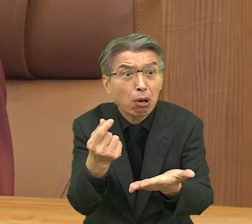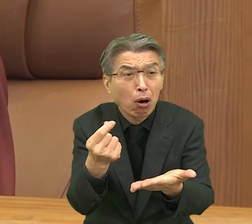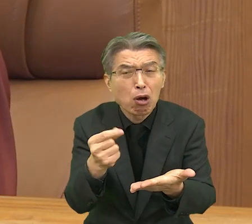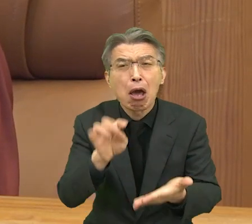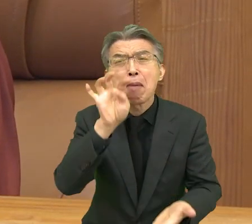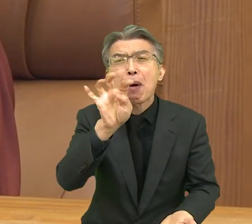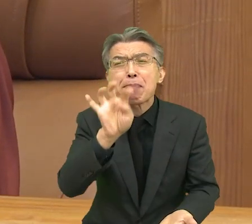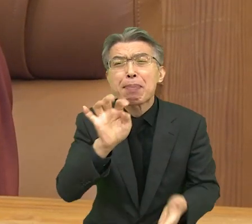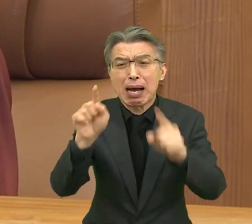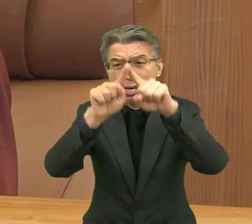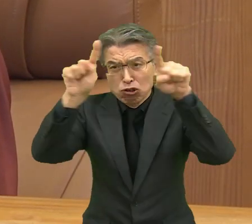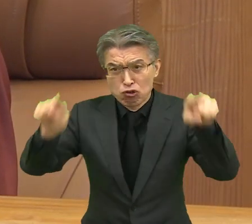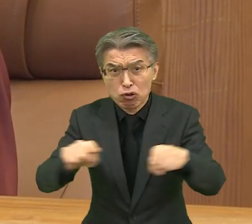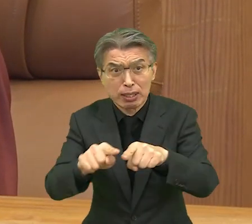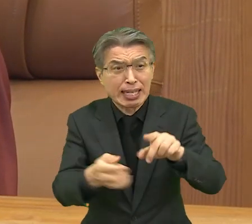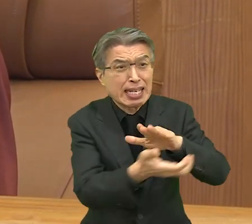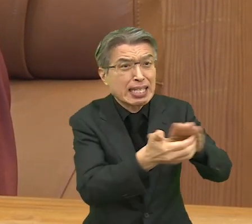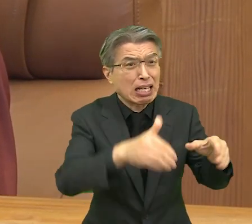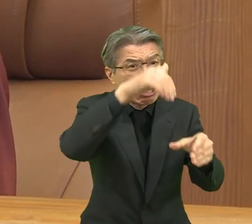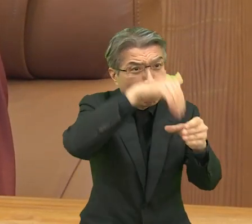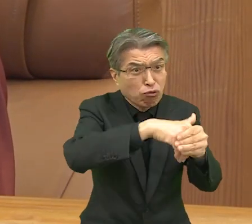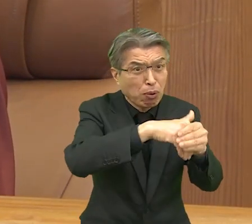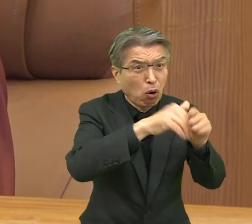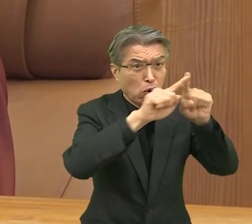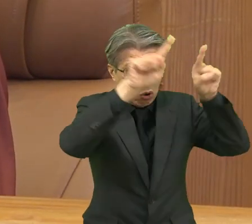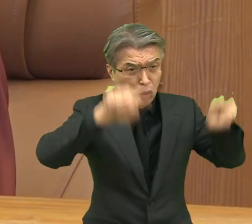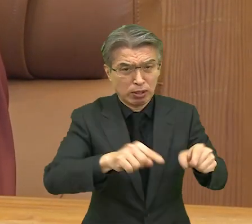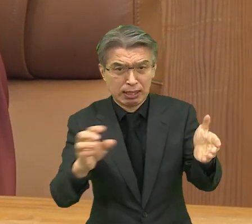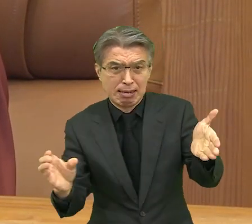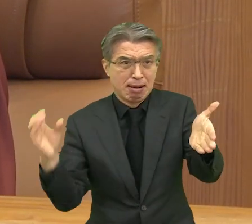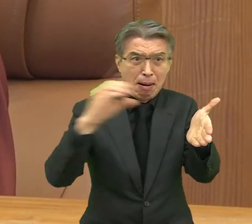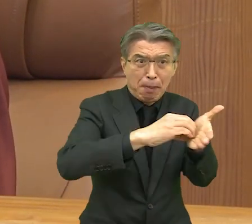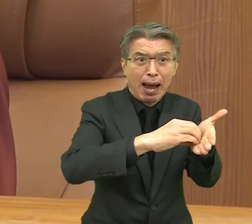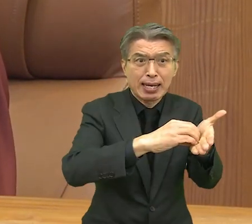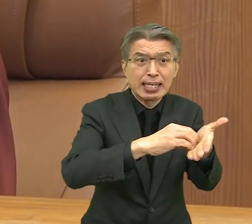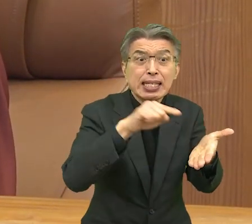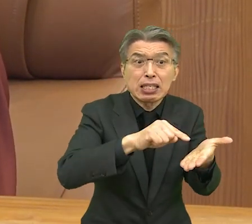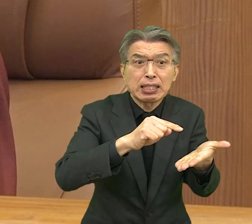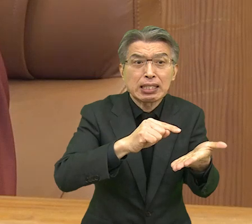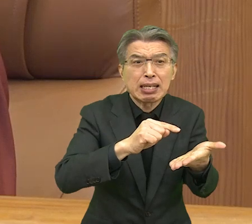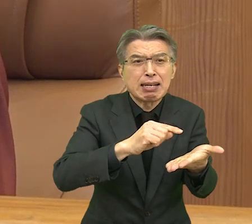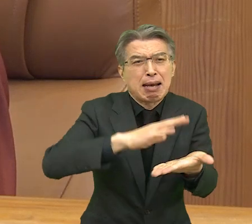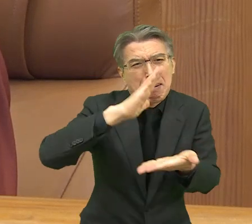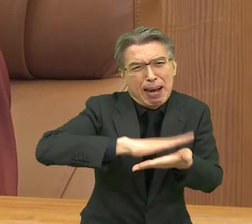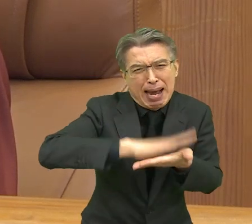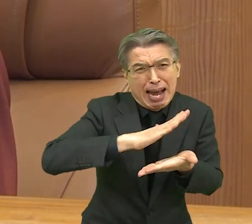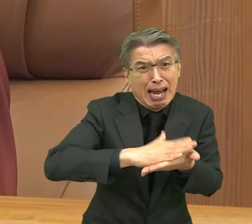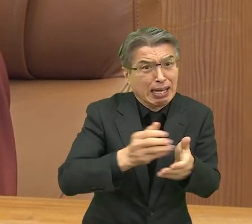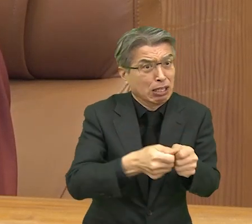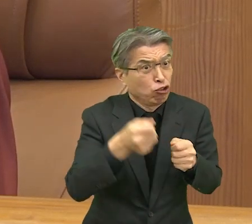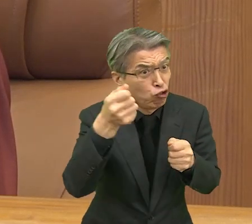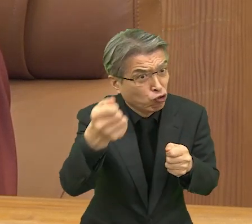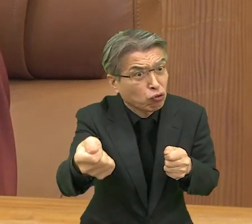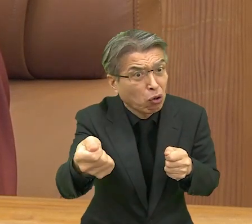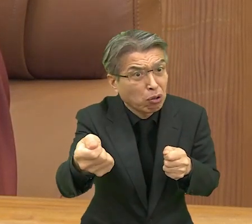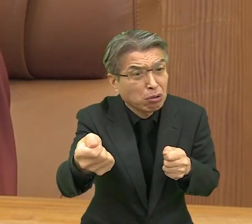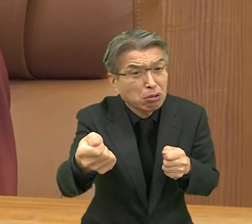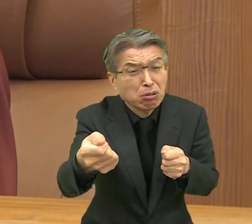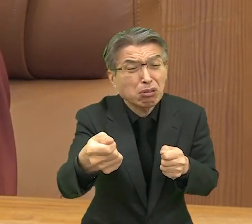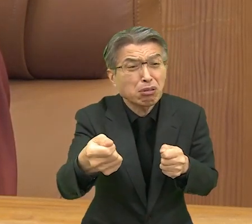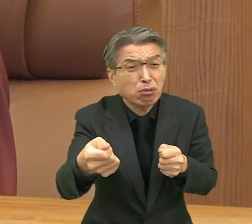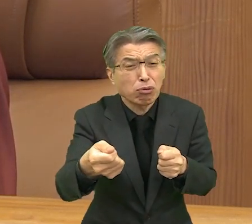QR코드가 표기된 사전투표용지 발급 행위가 단순한 사실행위에 불과한 이상 이에 대한